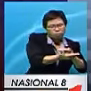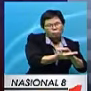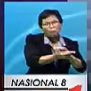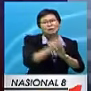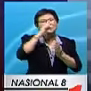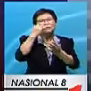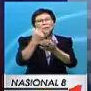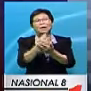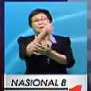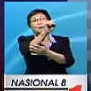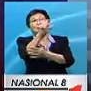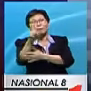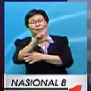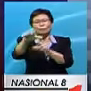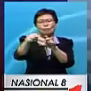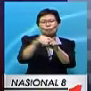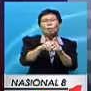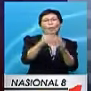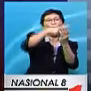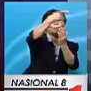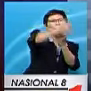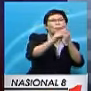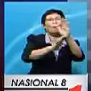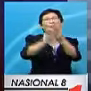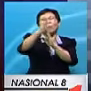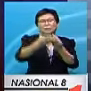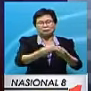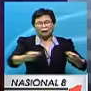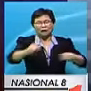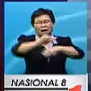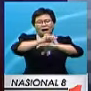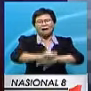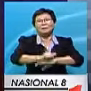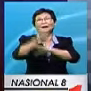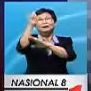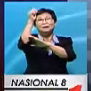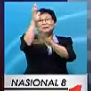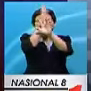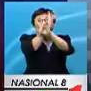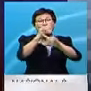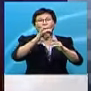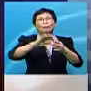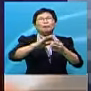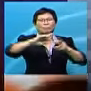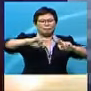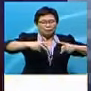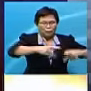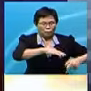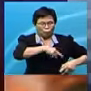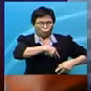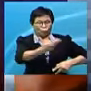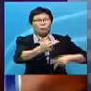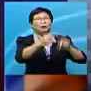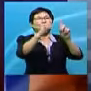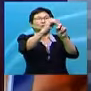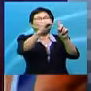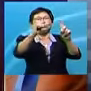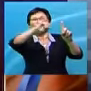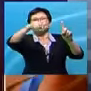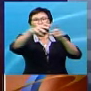Sime Darby Berhad melibatkan projek pembangunan tanah adat Sarawak yang menyebabkan kerugian lebih